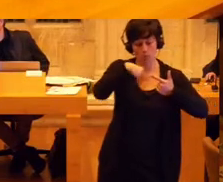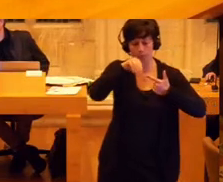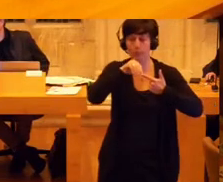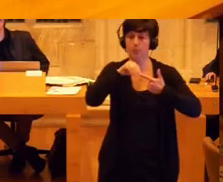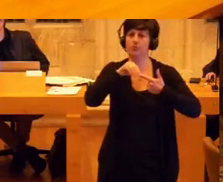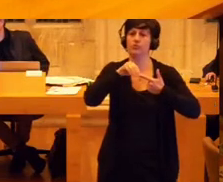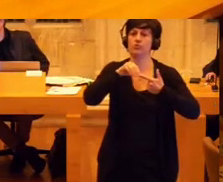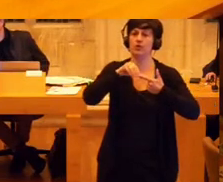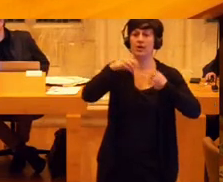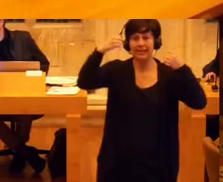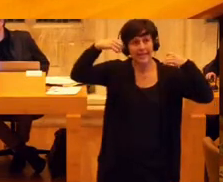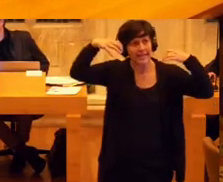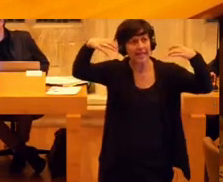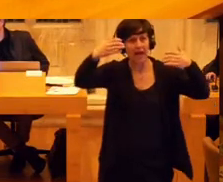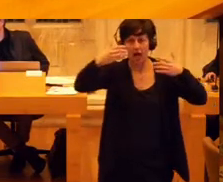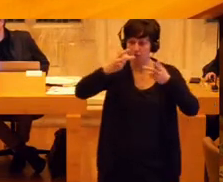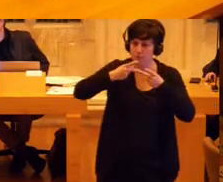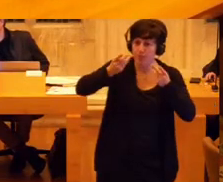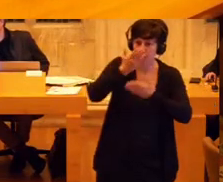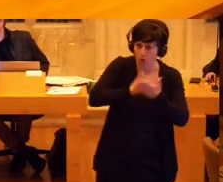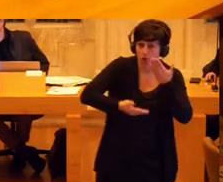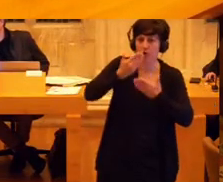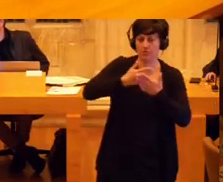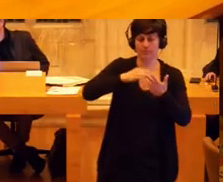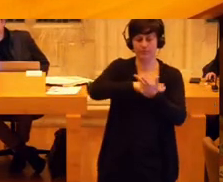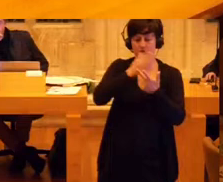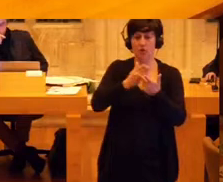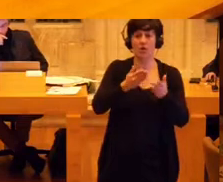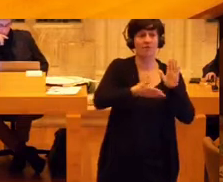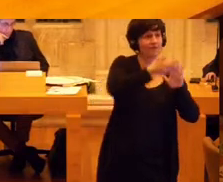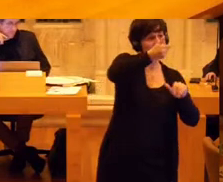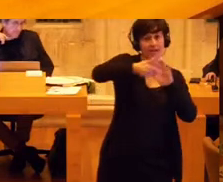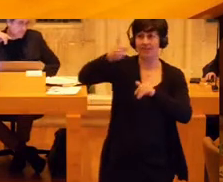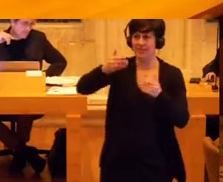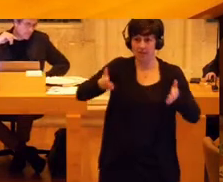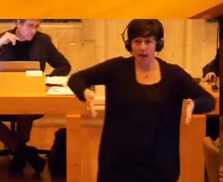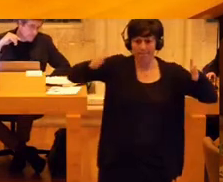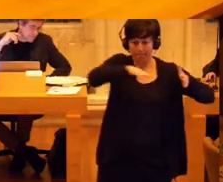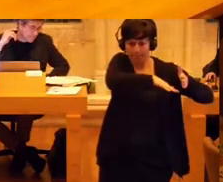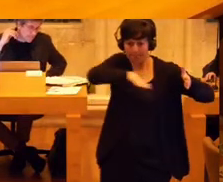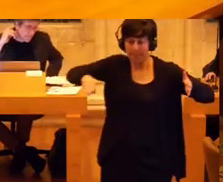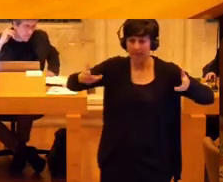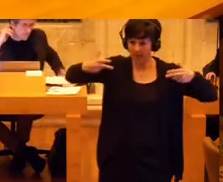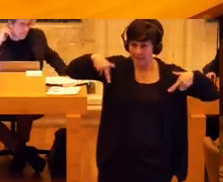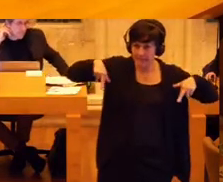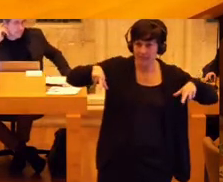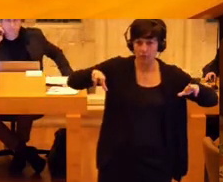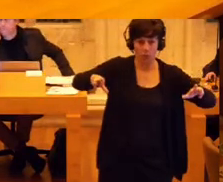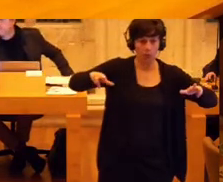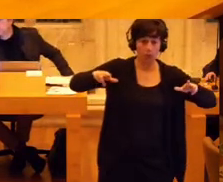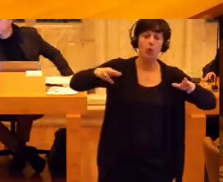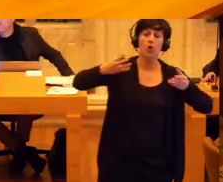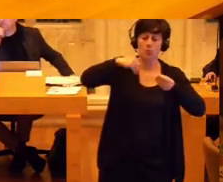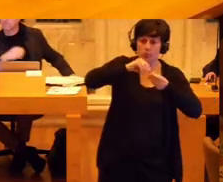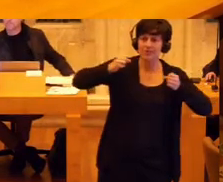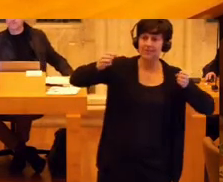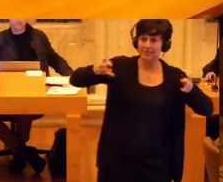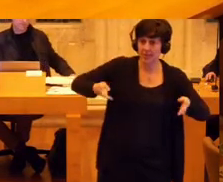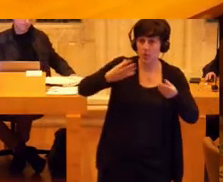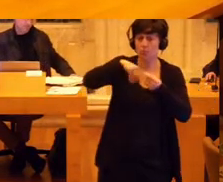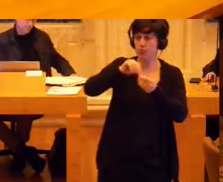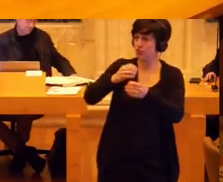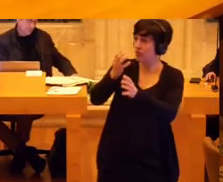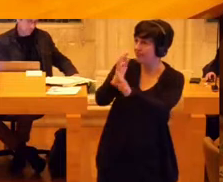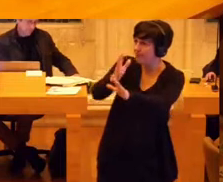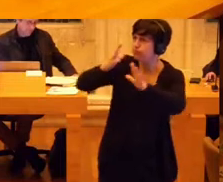ce renouvellement de l'éclairage public, ces travaux aussi de façade à façade sur l'aspect cyclable, de végétalisation également,